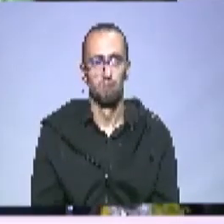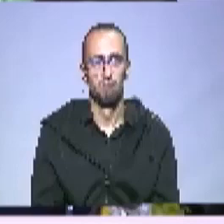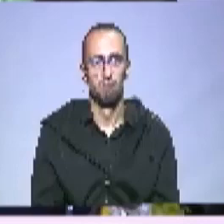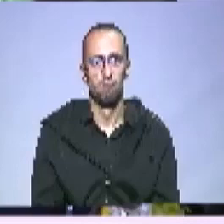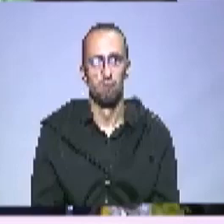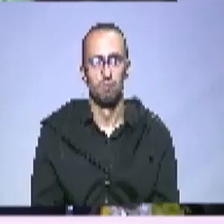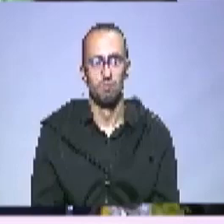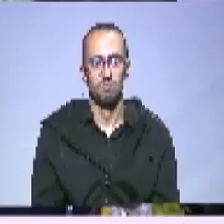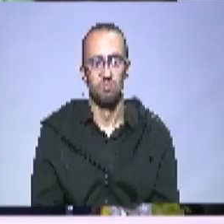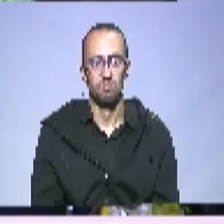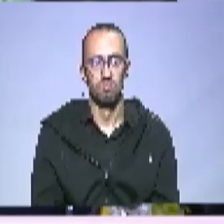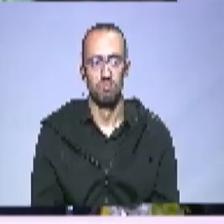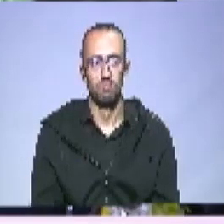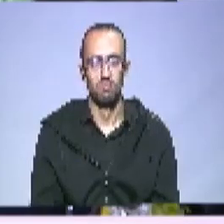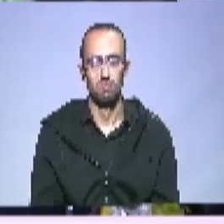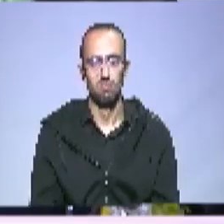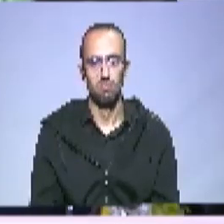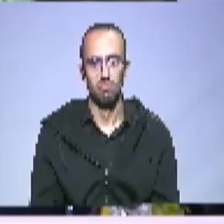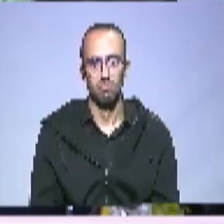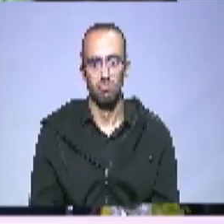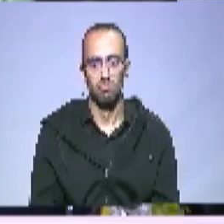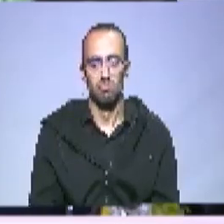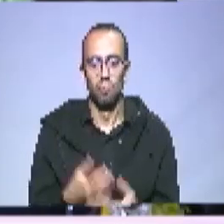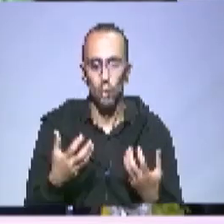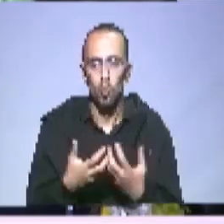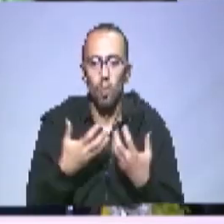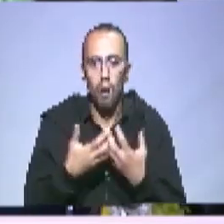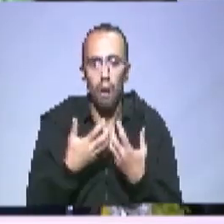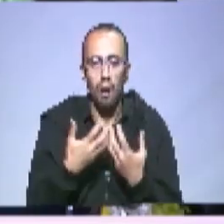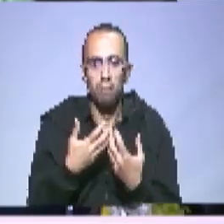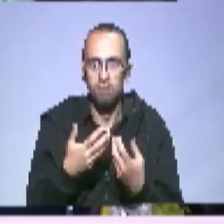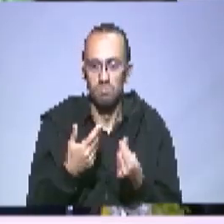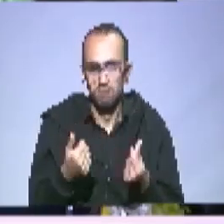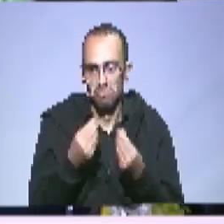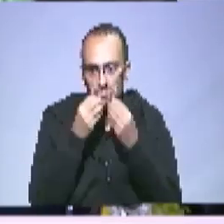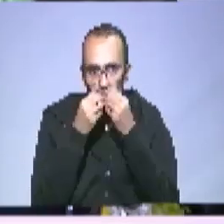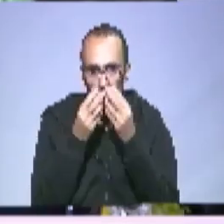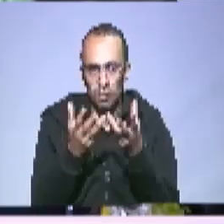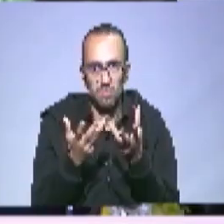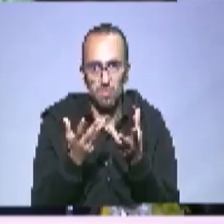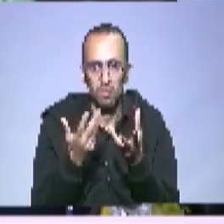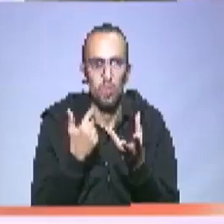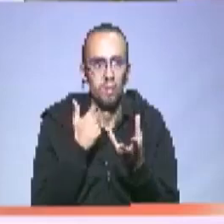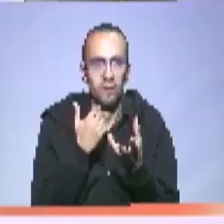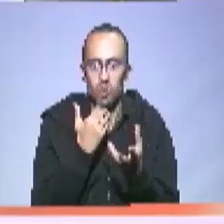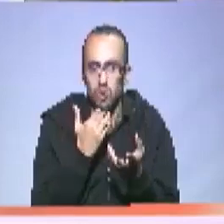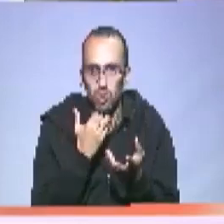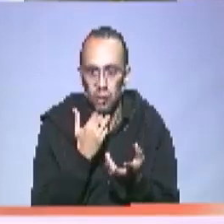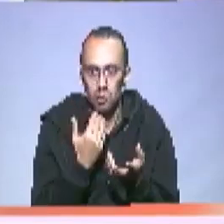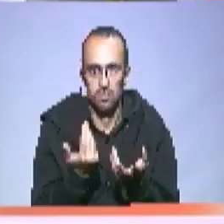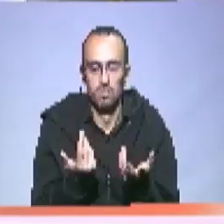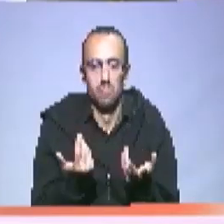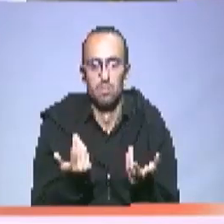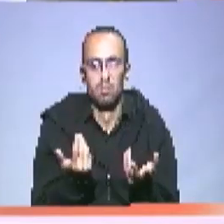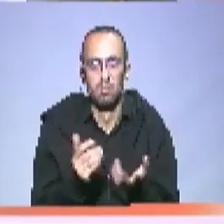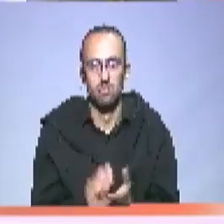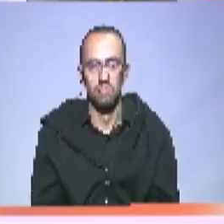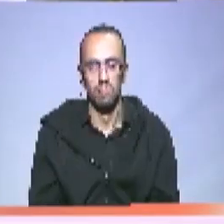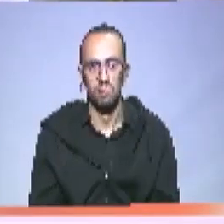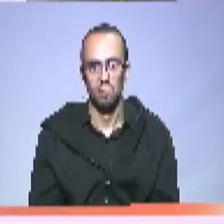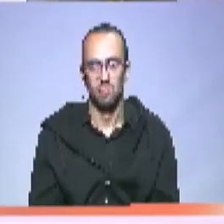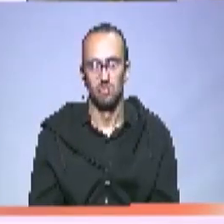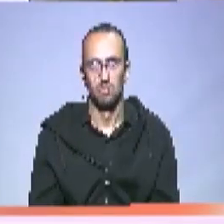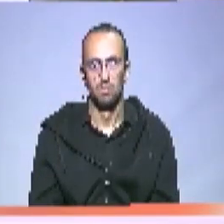الأكلات النباتية أو الأكلات اللي هي كلها خضار مش مكلفة وفي نفس الوقت باخد القيمة الغذائية اللي الجسم